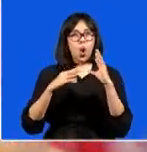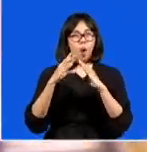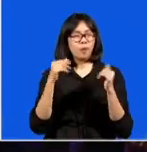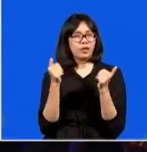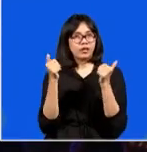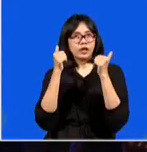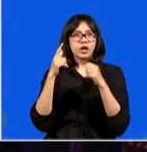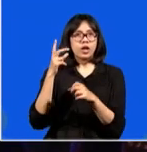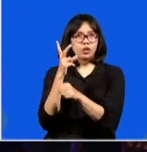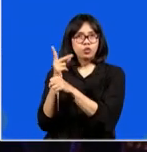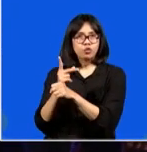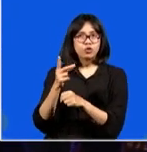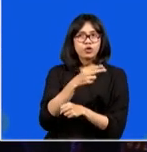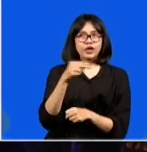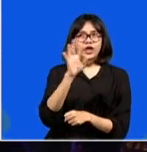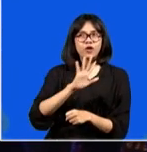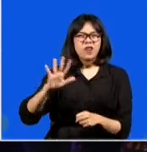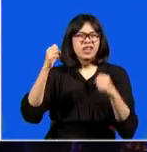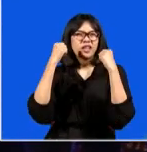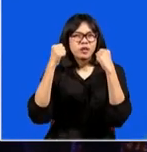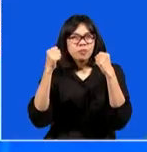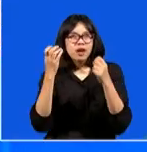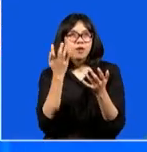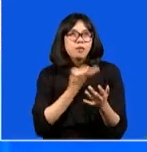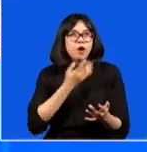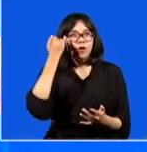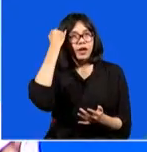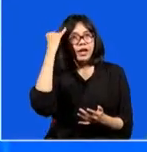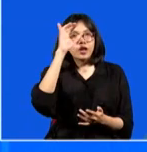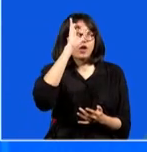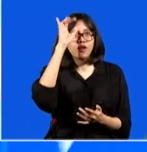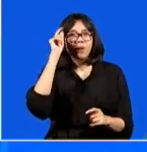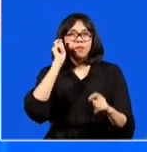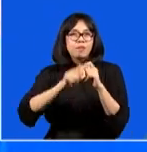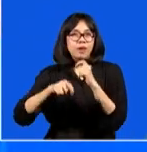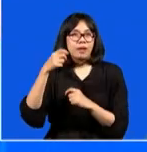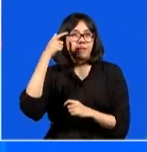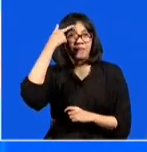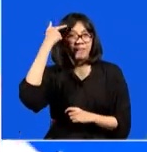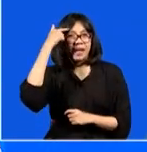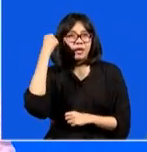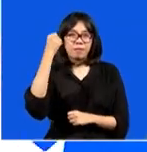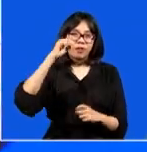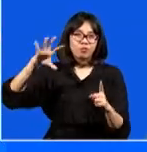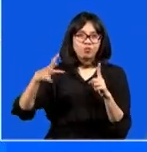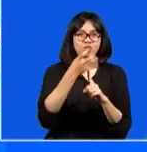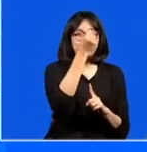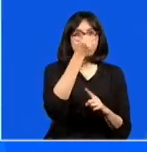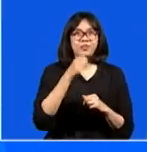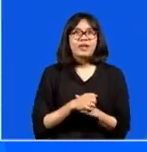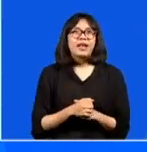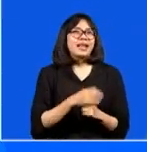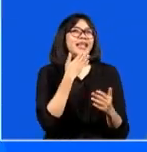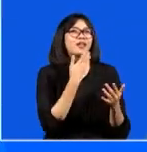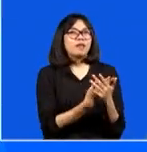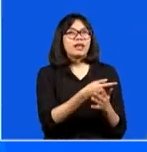semangatnya guru-guru di seluruh Indonesia dalam berinovasi dan bergerak serentak mewujudkan Merdeka belajar Terima kasih